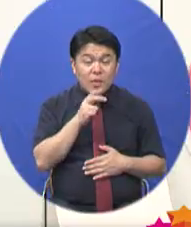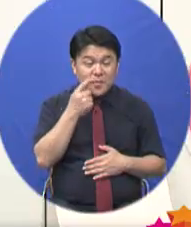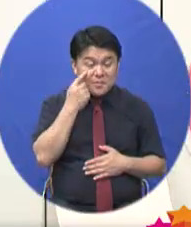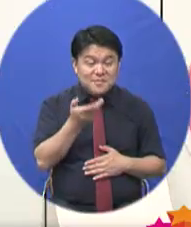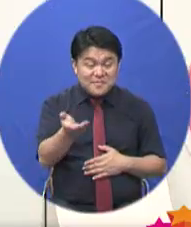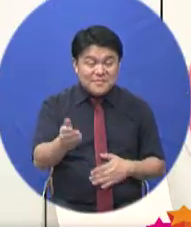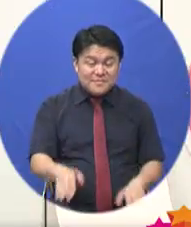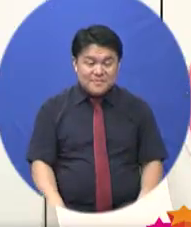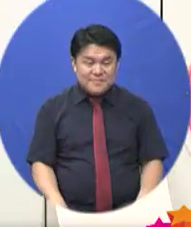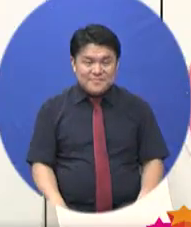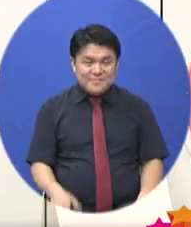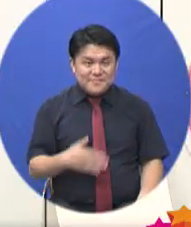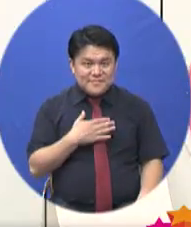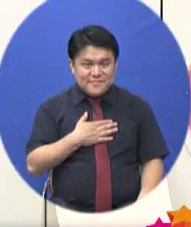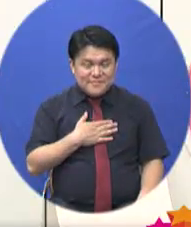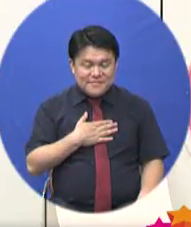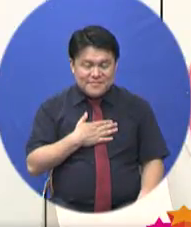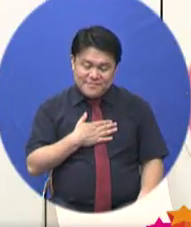불러주시겠어요? 남원